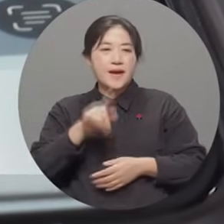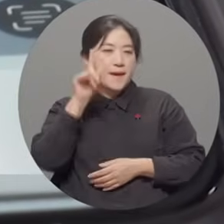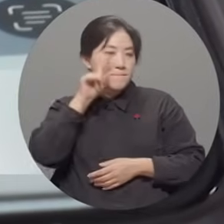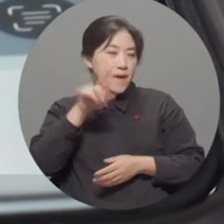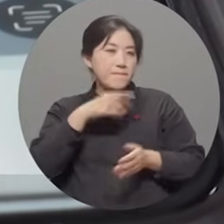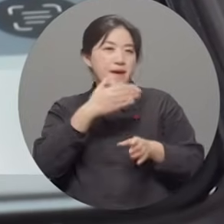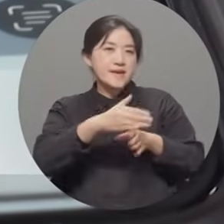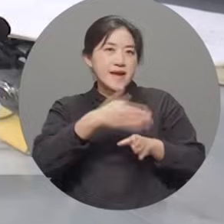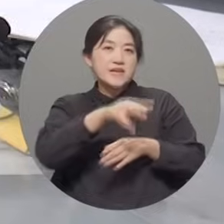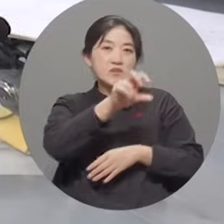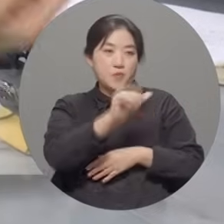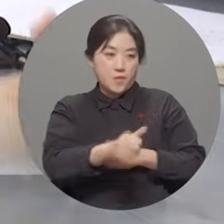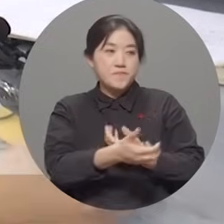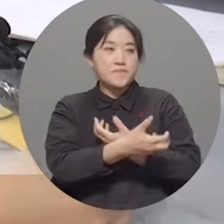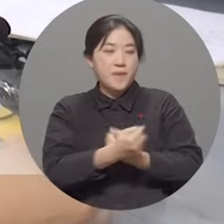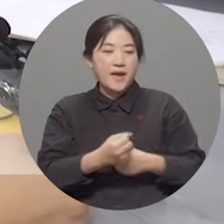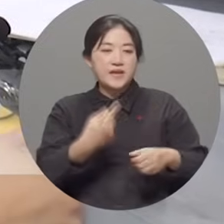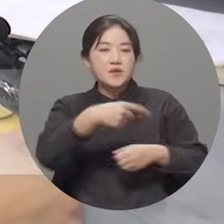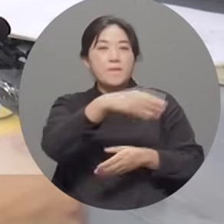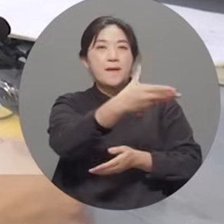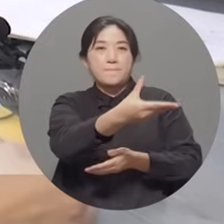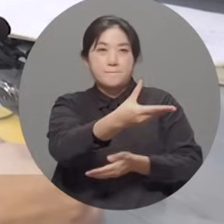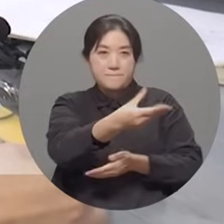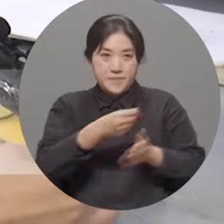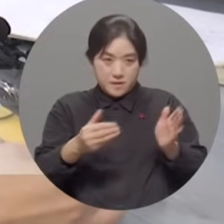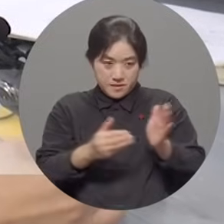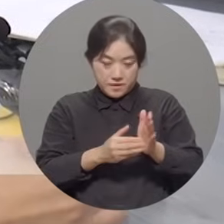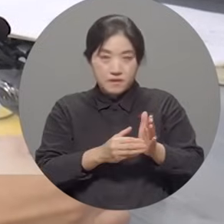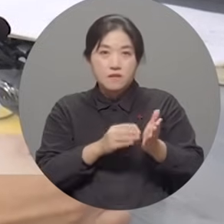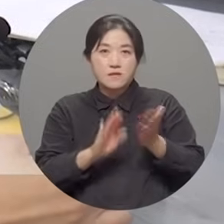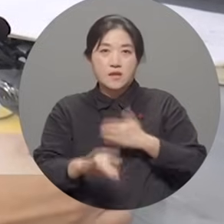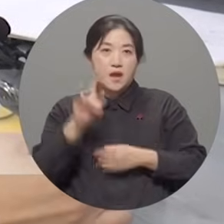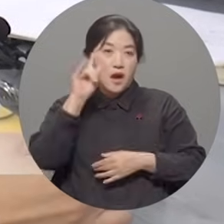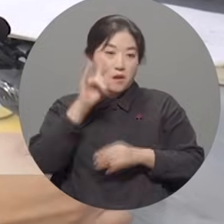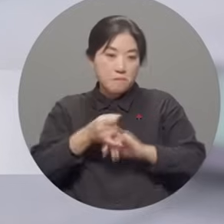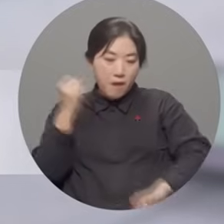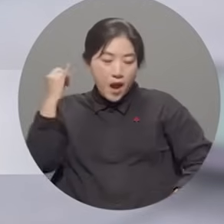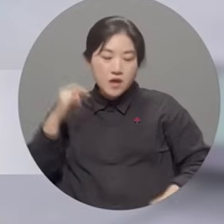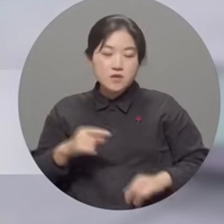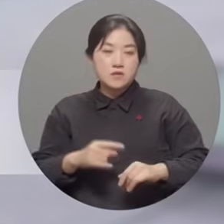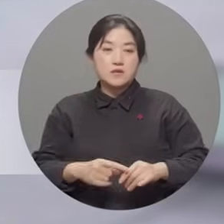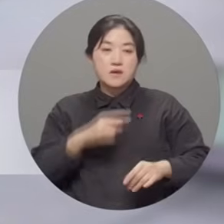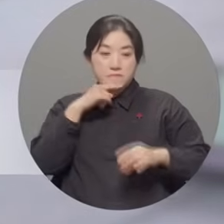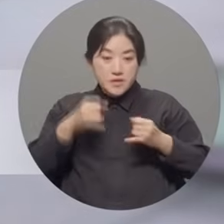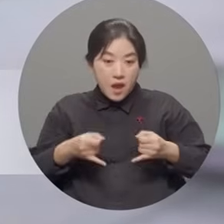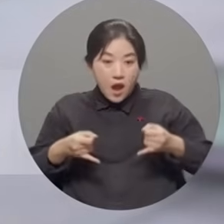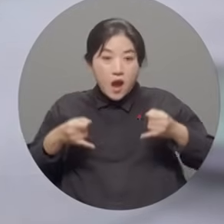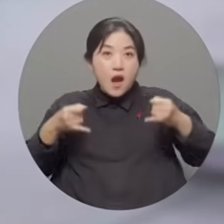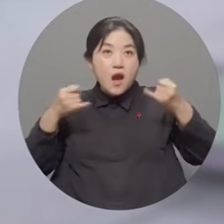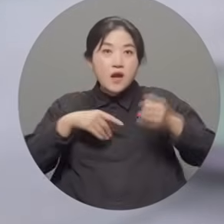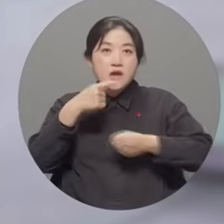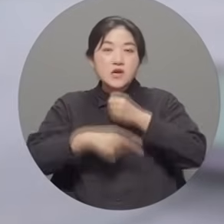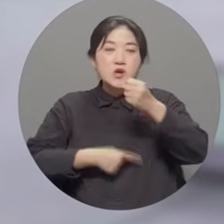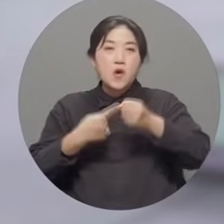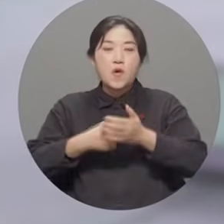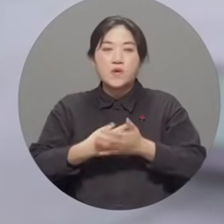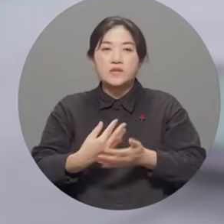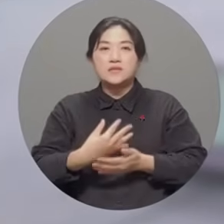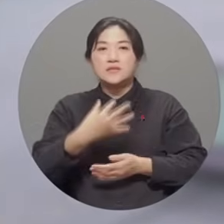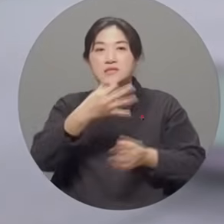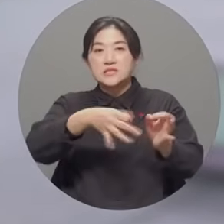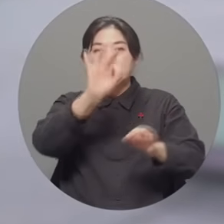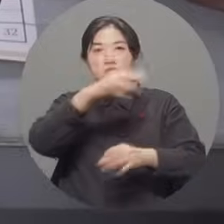조건으로 1천만 원을 빌렸는데 하루라도 못 갚으면 빚이 눈덩이처럼 불어나 연이율 4,000% 이자를 내야